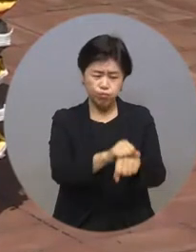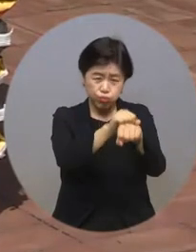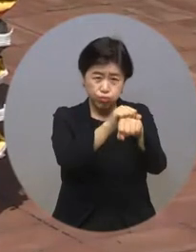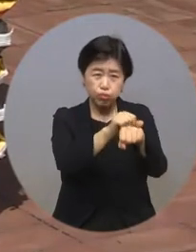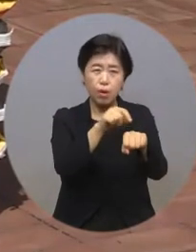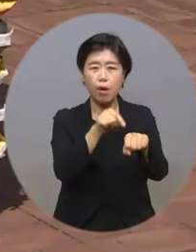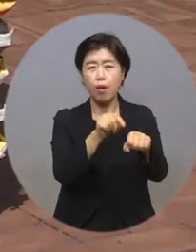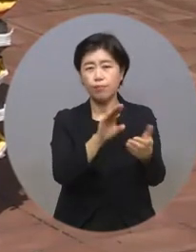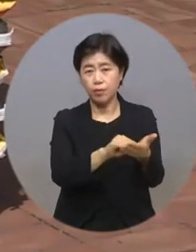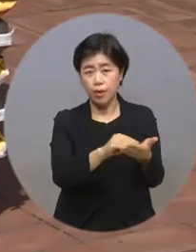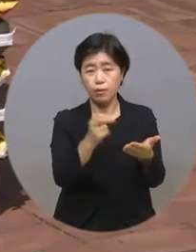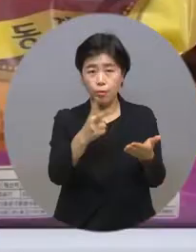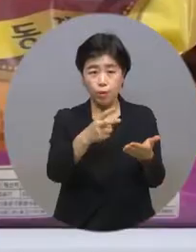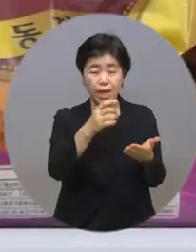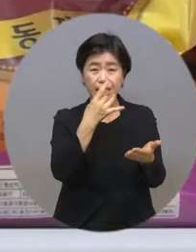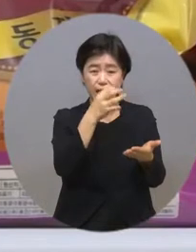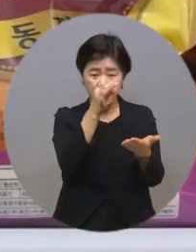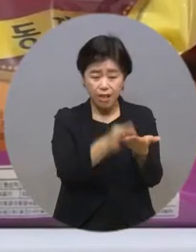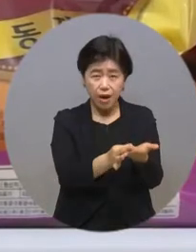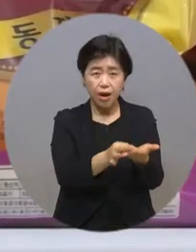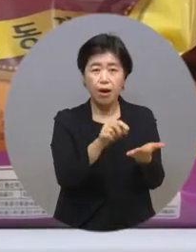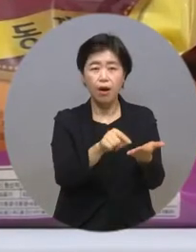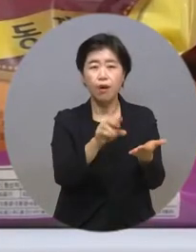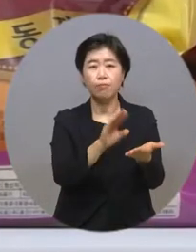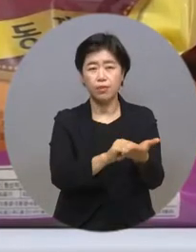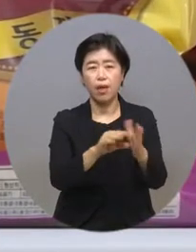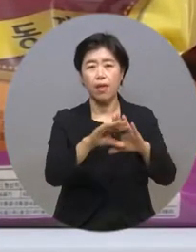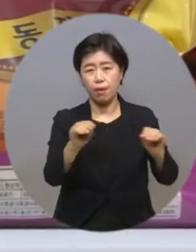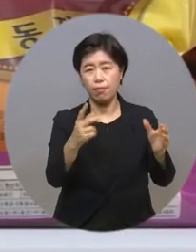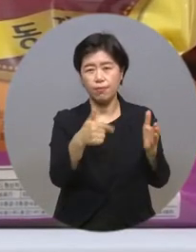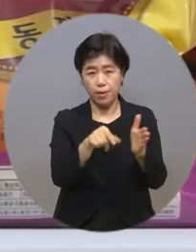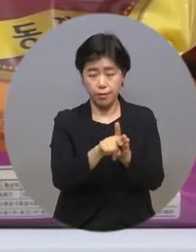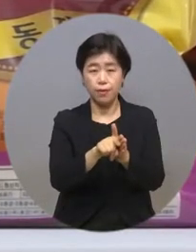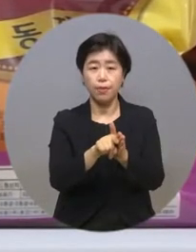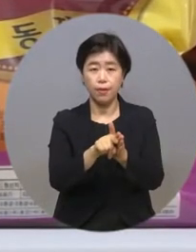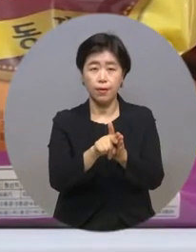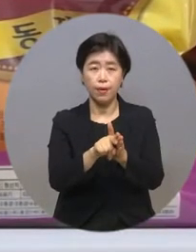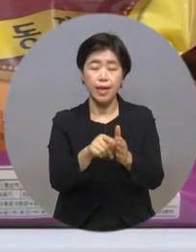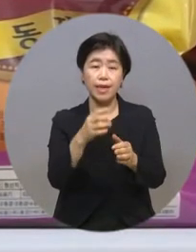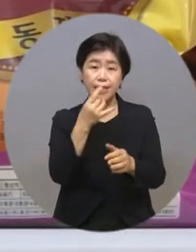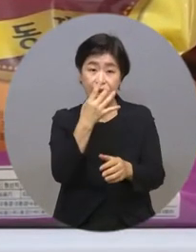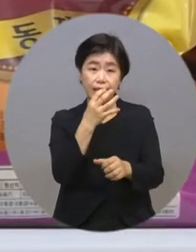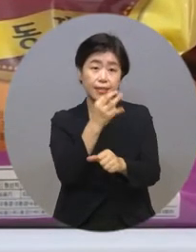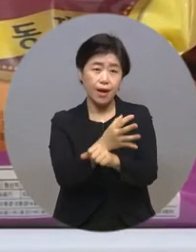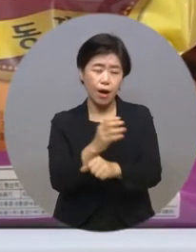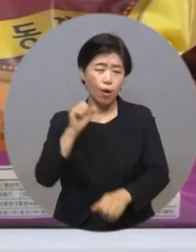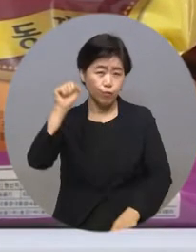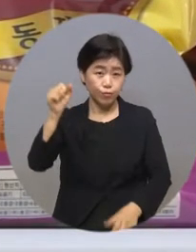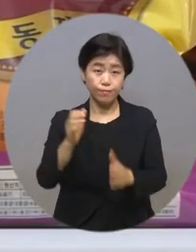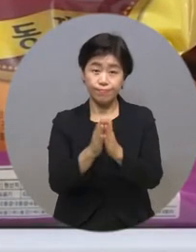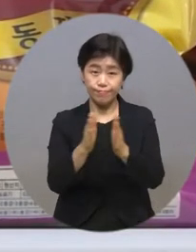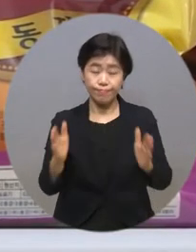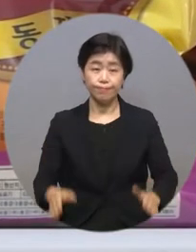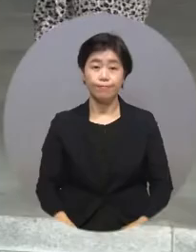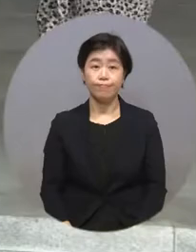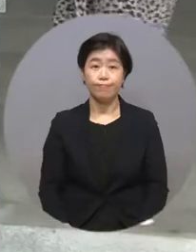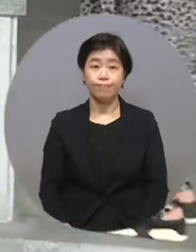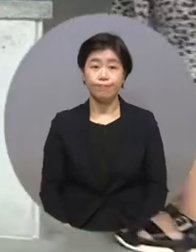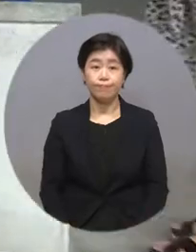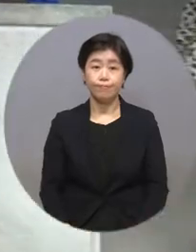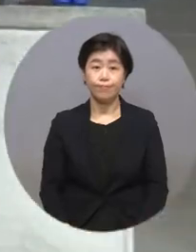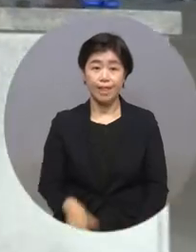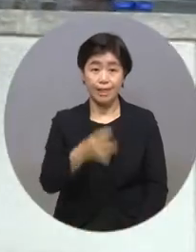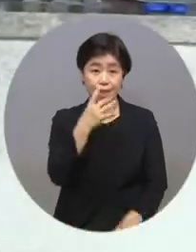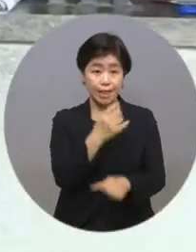등으로 어려움을 겪고 있는 지역 내 쌀 재배 농가를 위한 쌀 사주기 운동 캠페인을 가졌습니다.